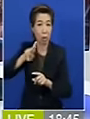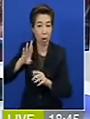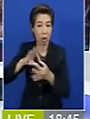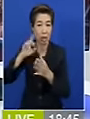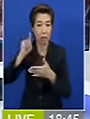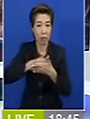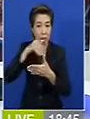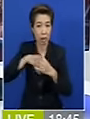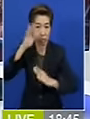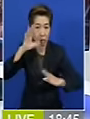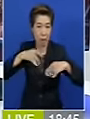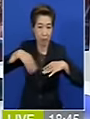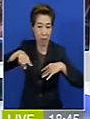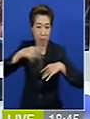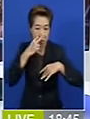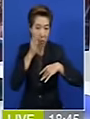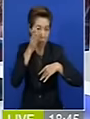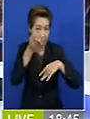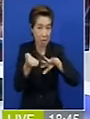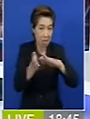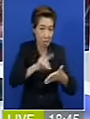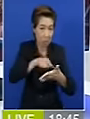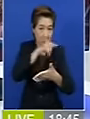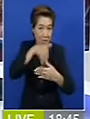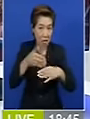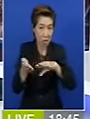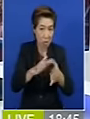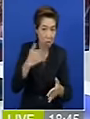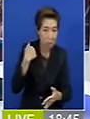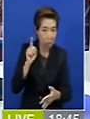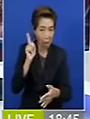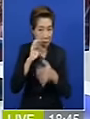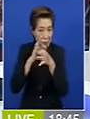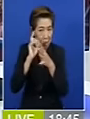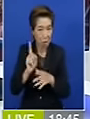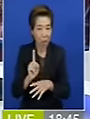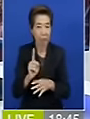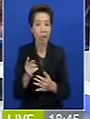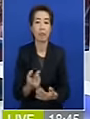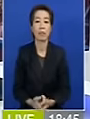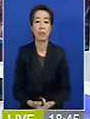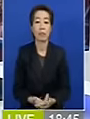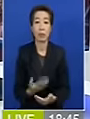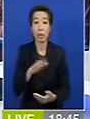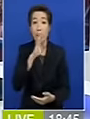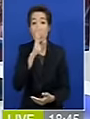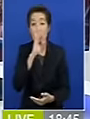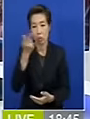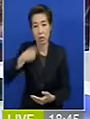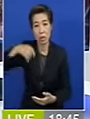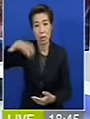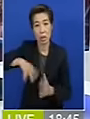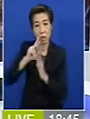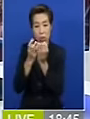จะนำไปสู่การล้มประชามติอย่างที่หลายคนกังวลหรือไม่อย่างไรแล้วถ้าเกิดศาล